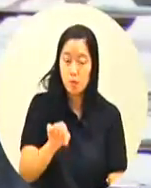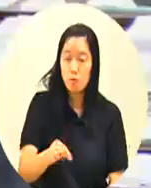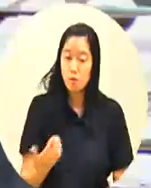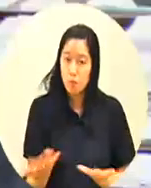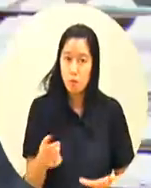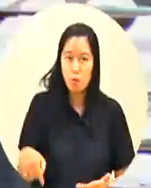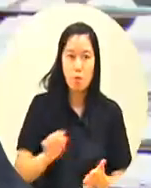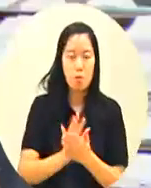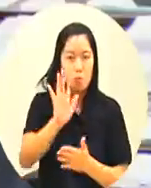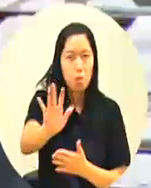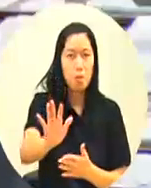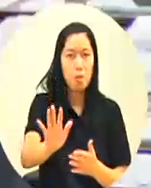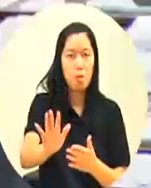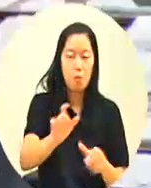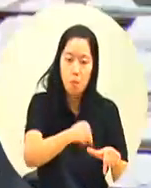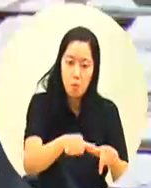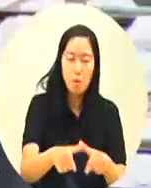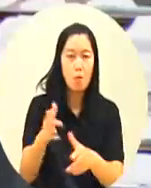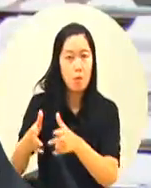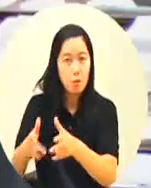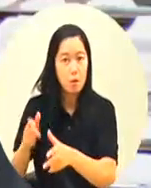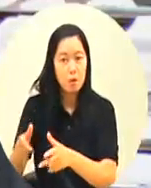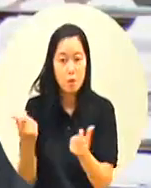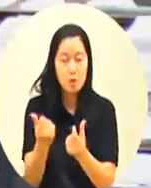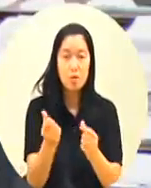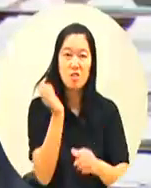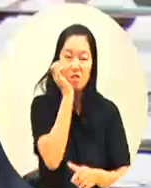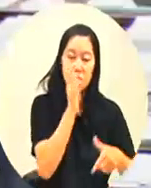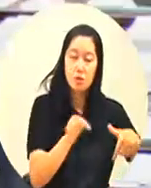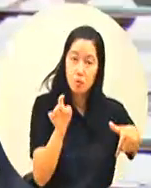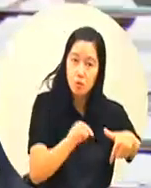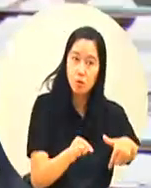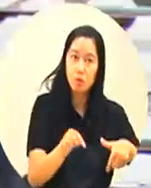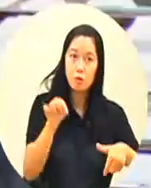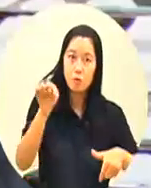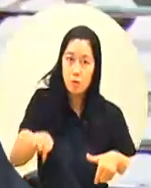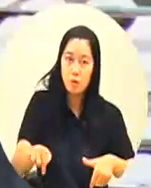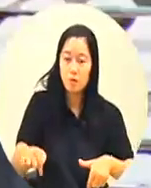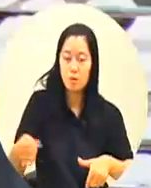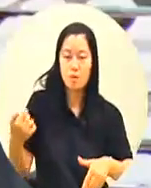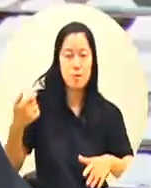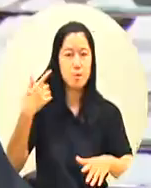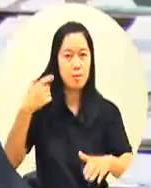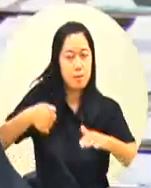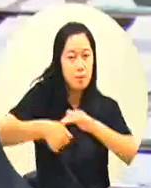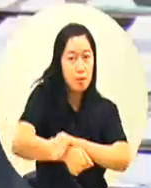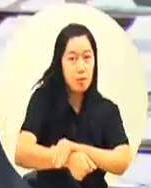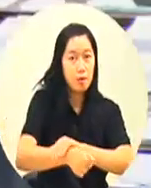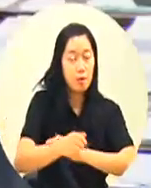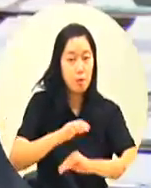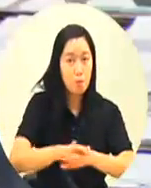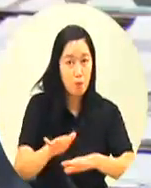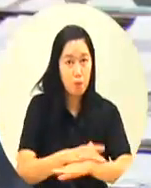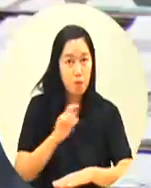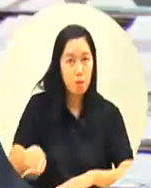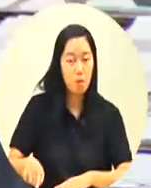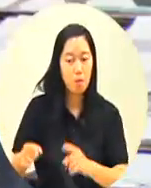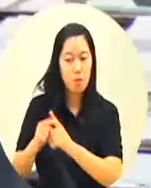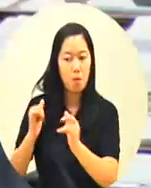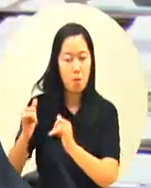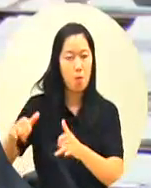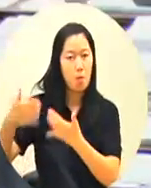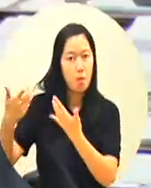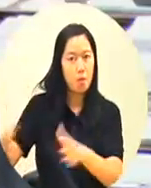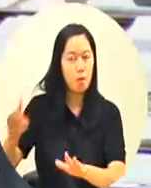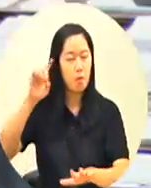为了后面的产业，然后呢是不是这个石化高石化产业就在这样的包装就想进到这里面，那很多人是持反对的态度